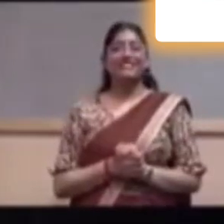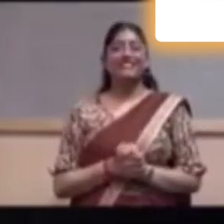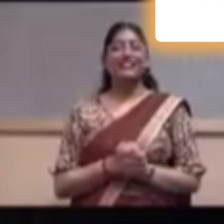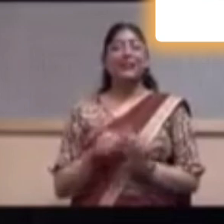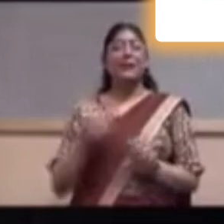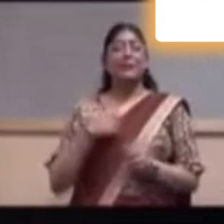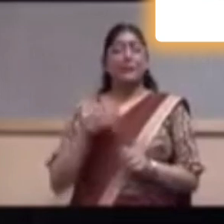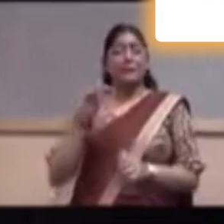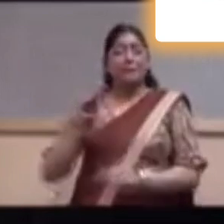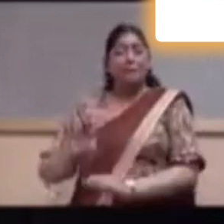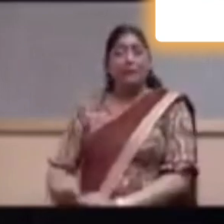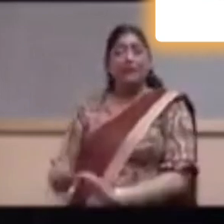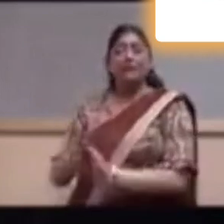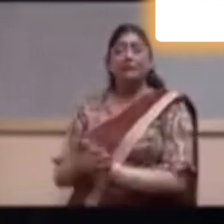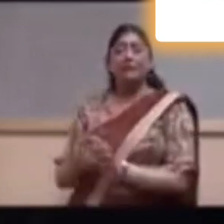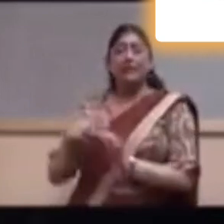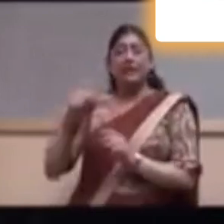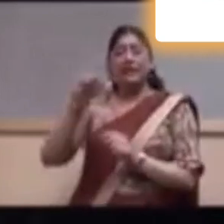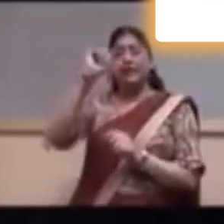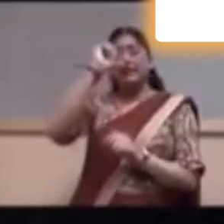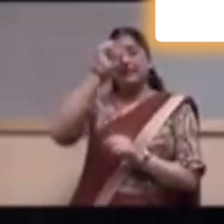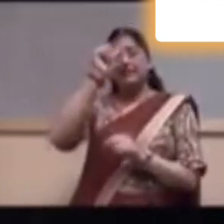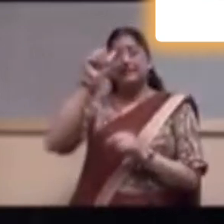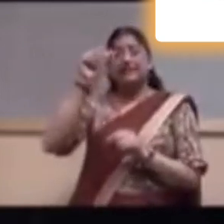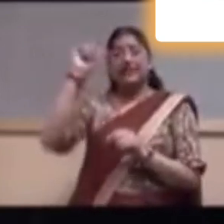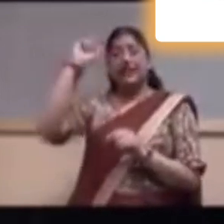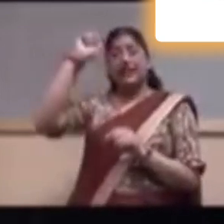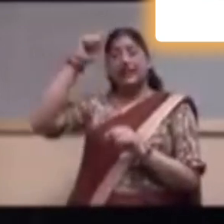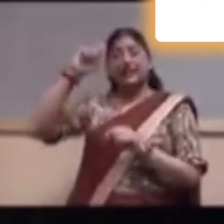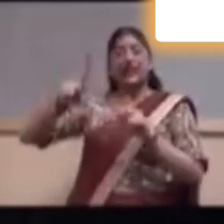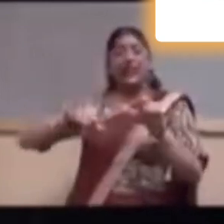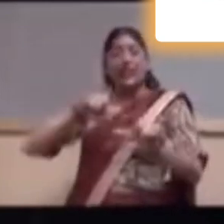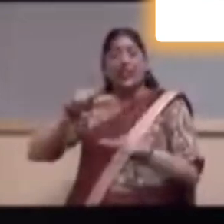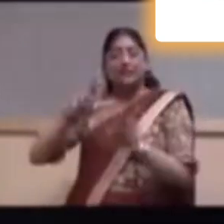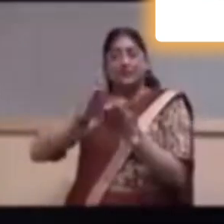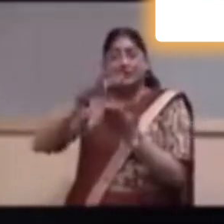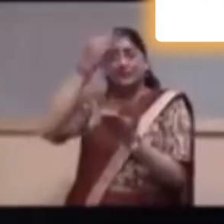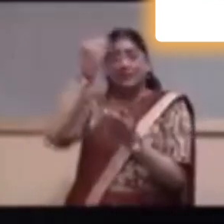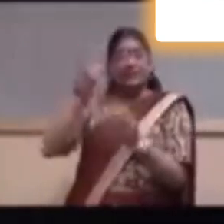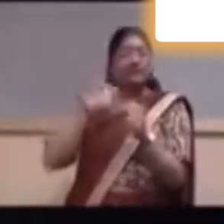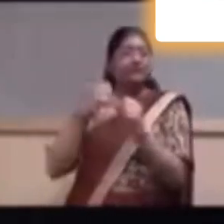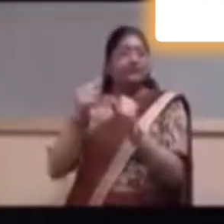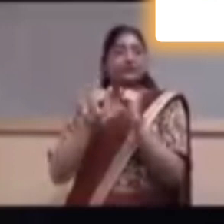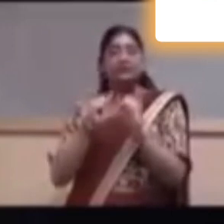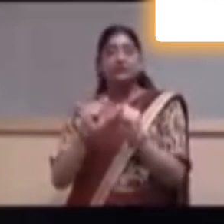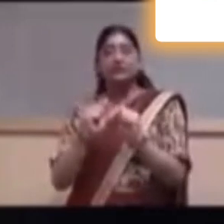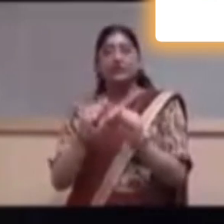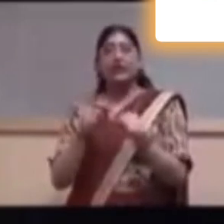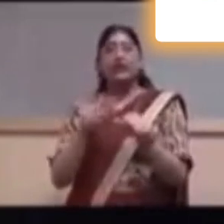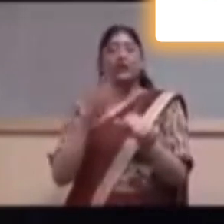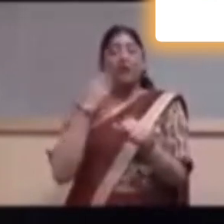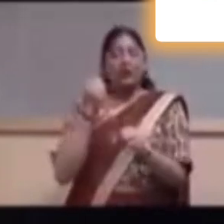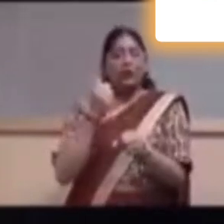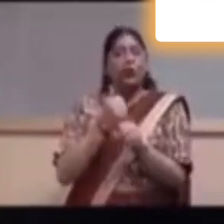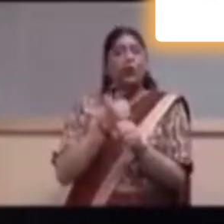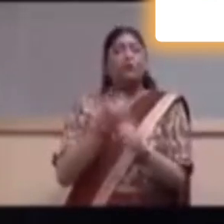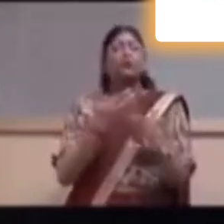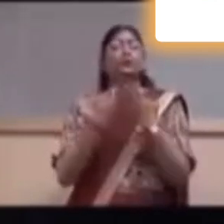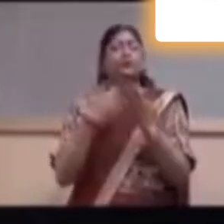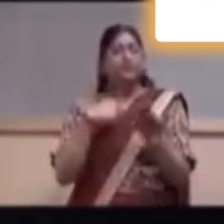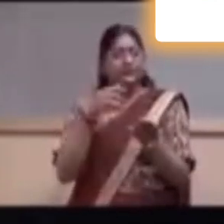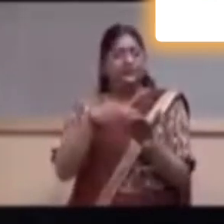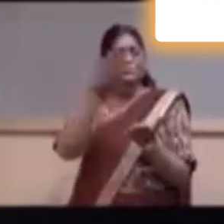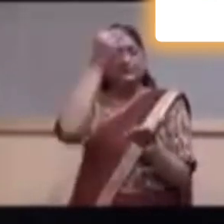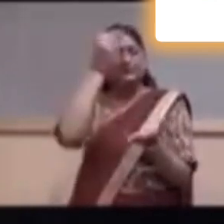में अंग्रेजी पढ़ना एक मेरे लिए चुनौती था। मैं सरकारी स्कूलों में पढ़ा हूँ,